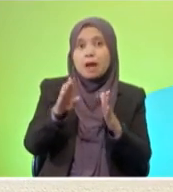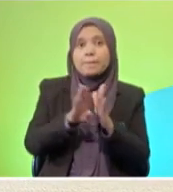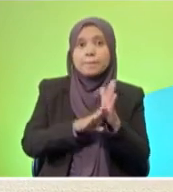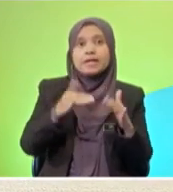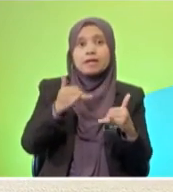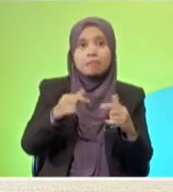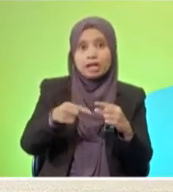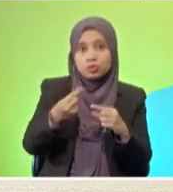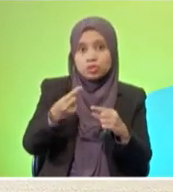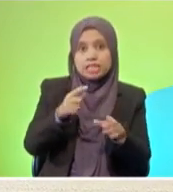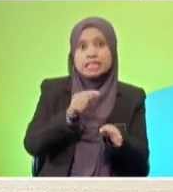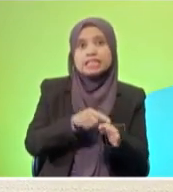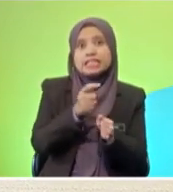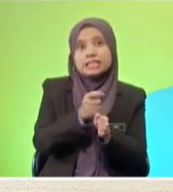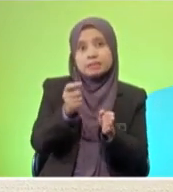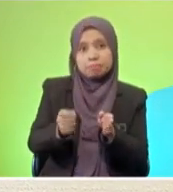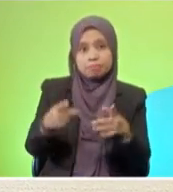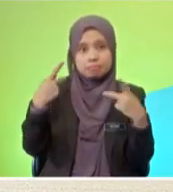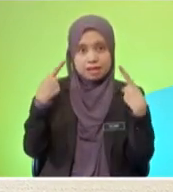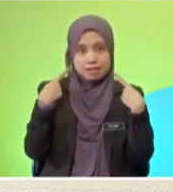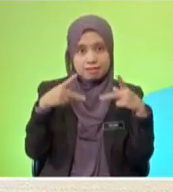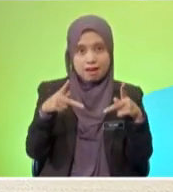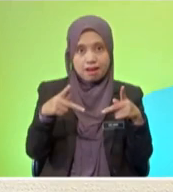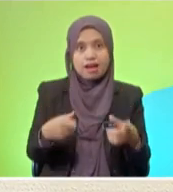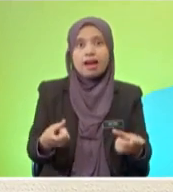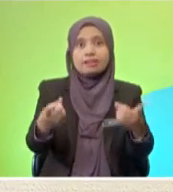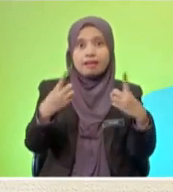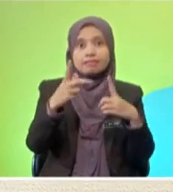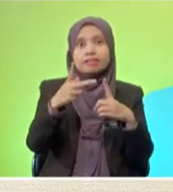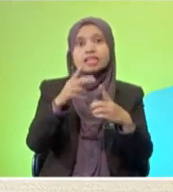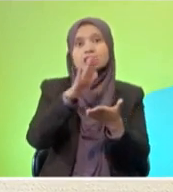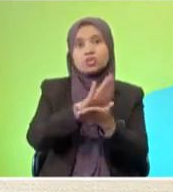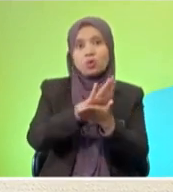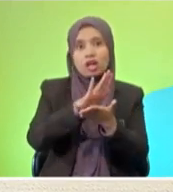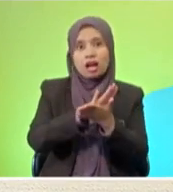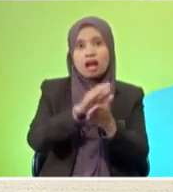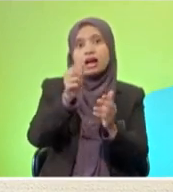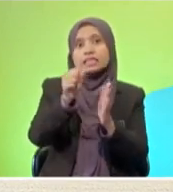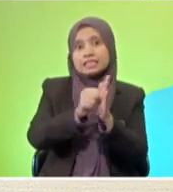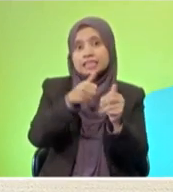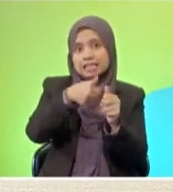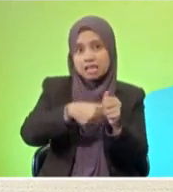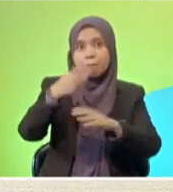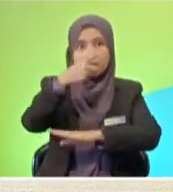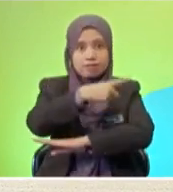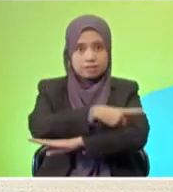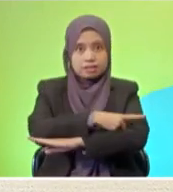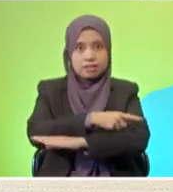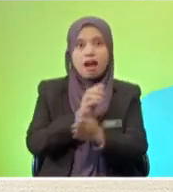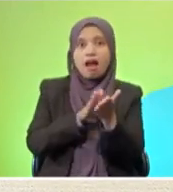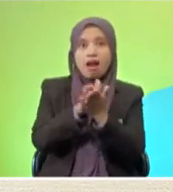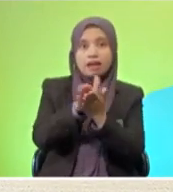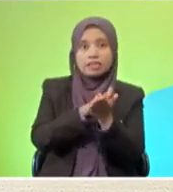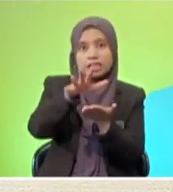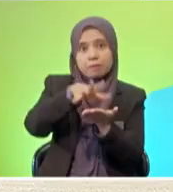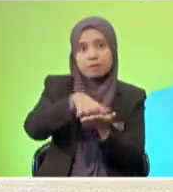guli di tepi kedai datang ke sekolah setiap hari rajin belajar